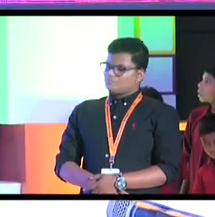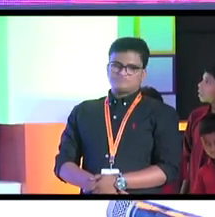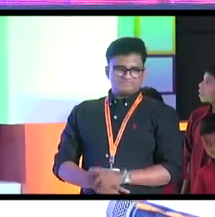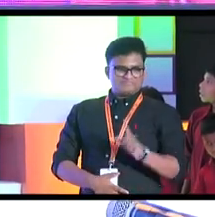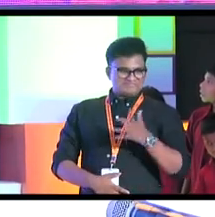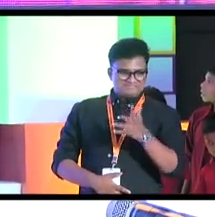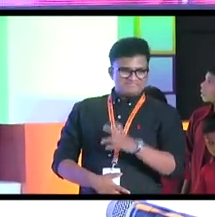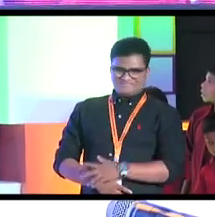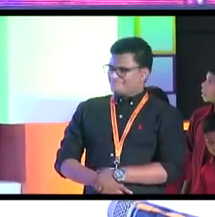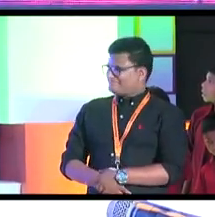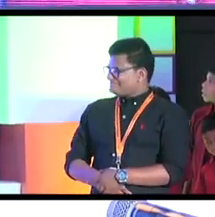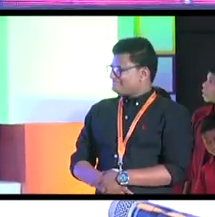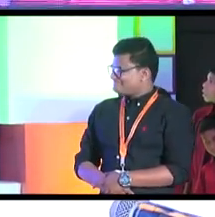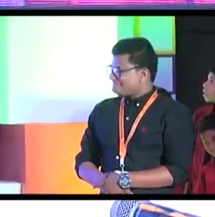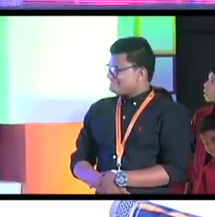A